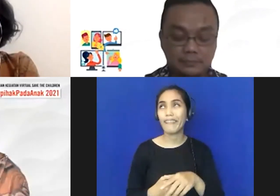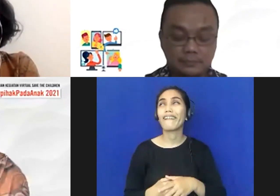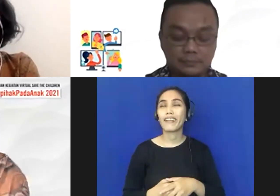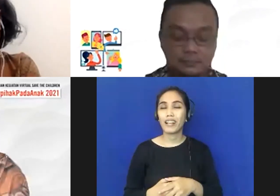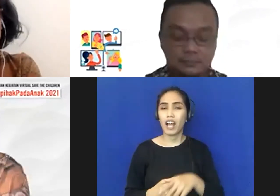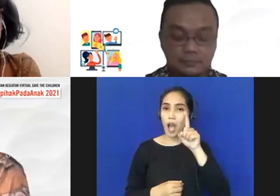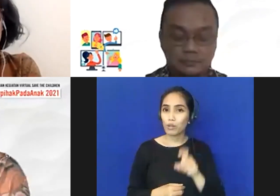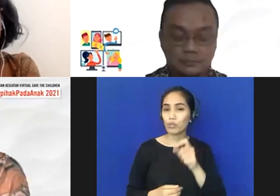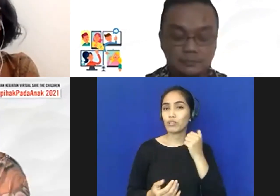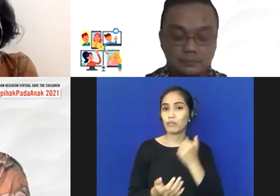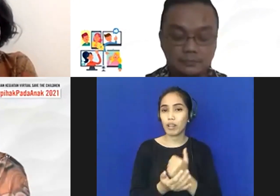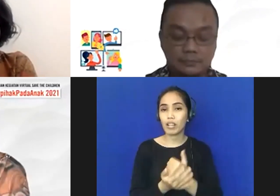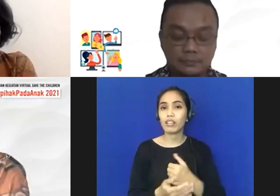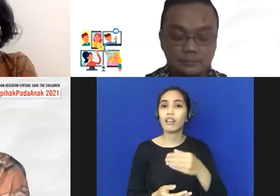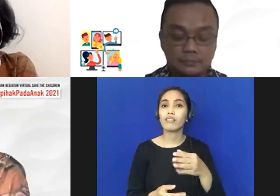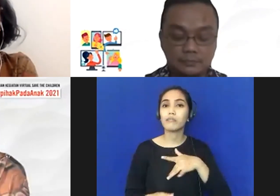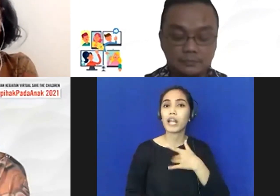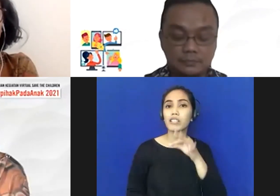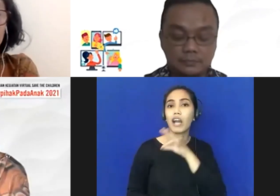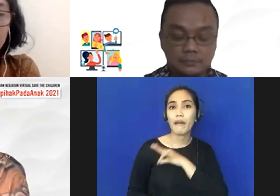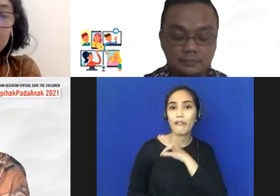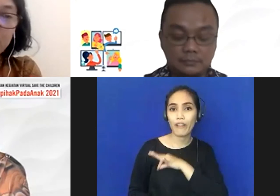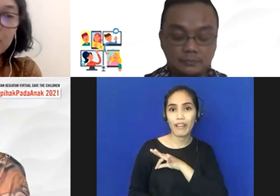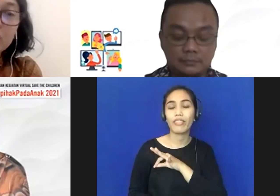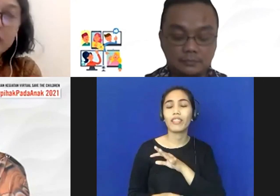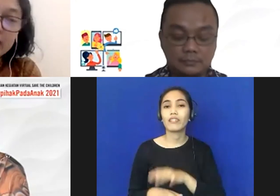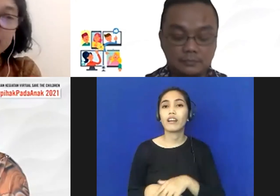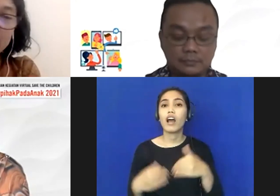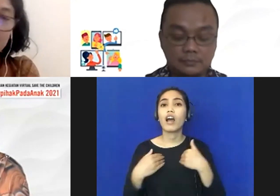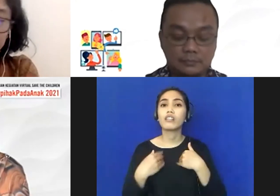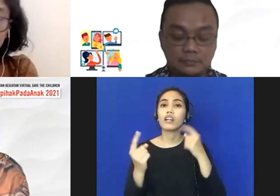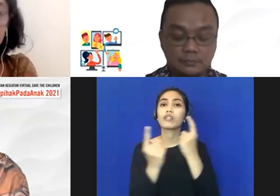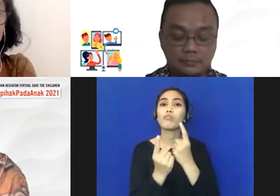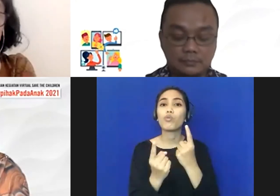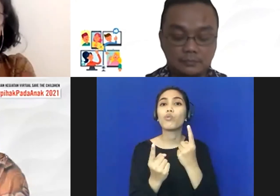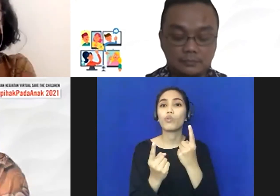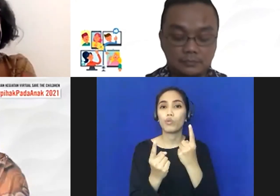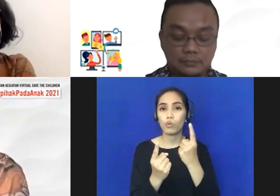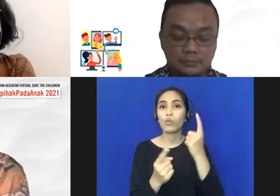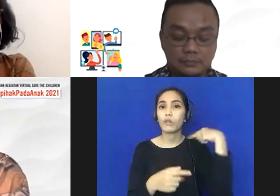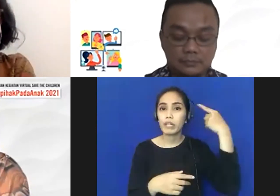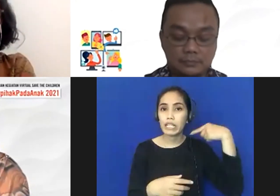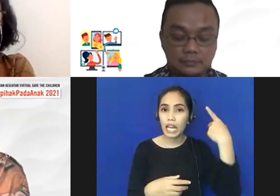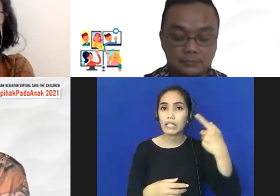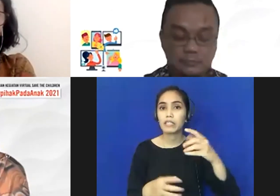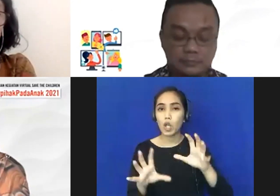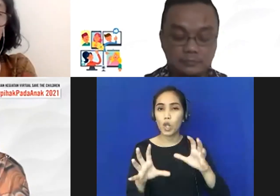dilakukan dan dirasakan manfaatnya. Itu kita ada pertemuan rutin antara kita saja untuk